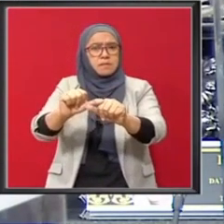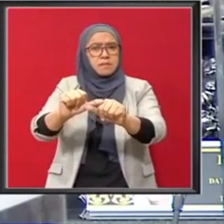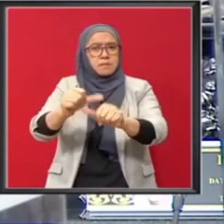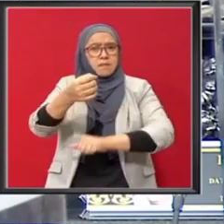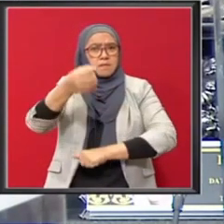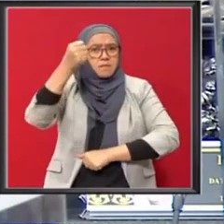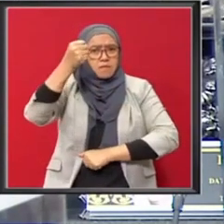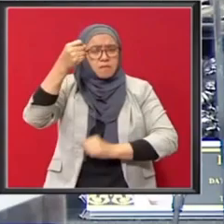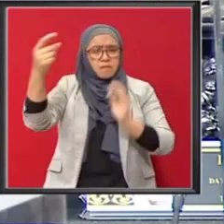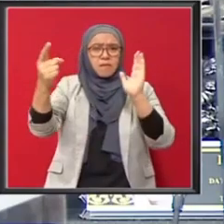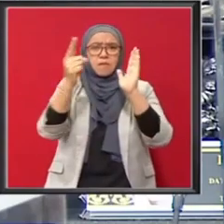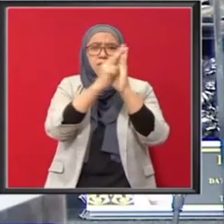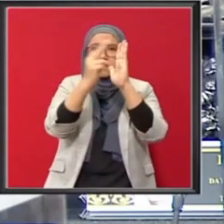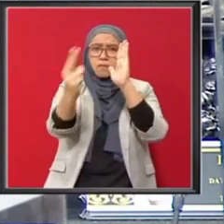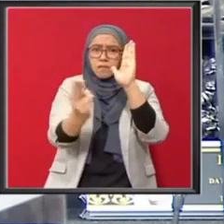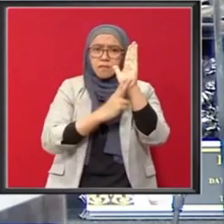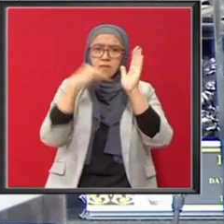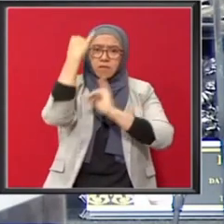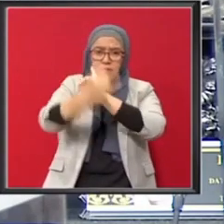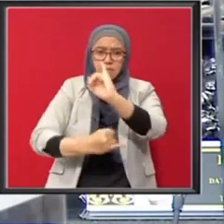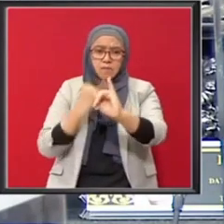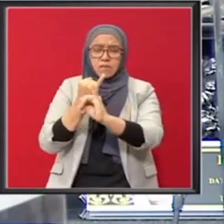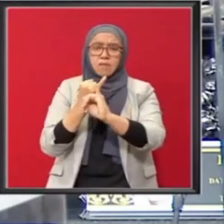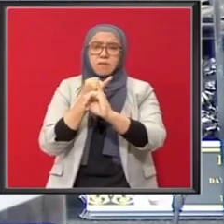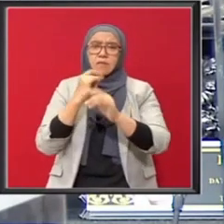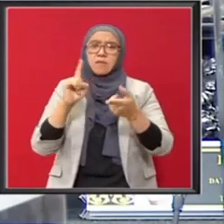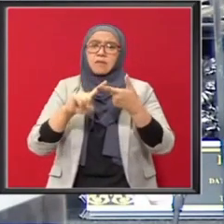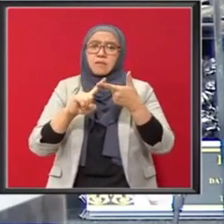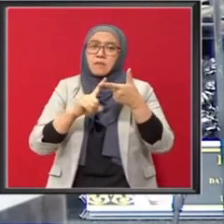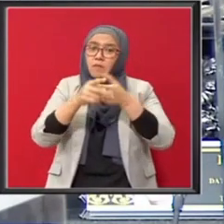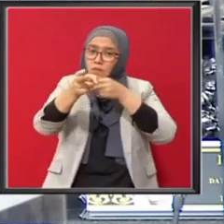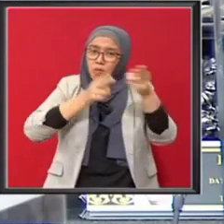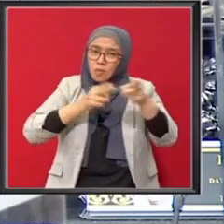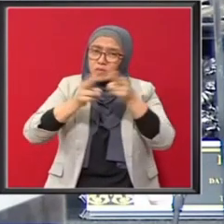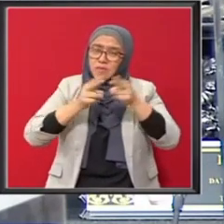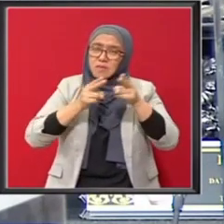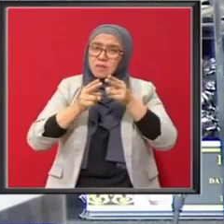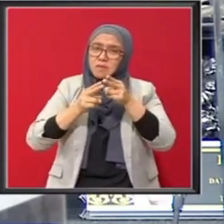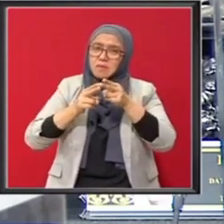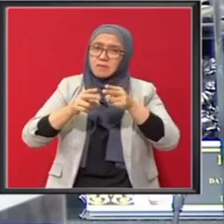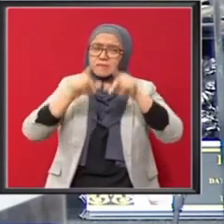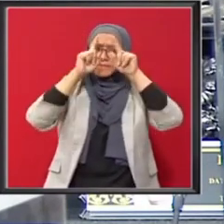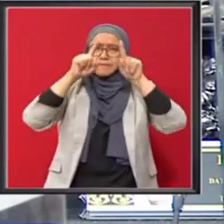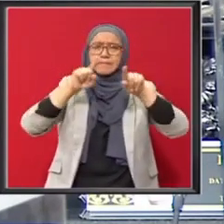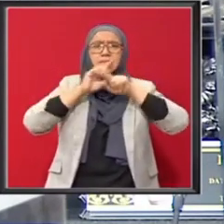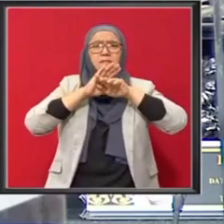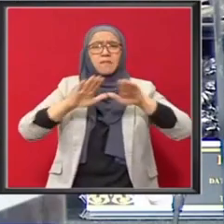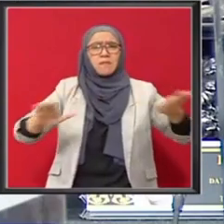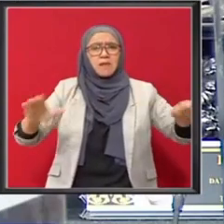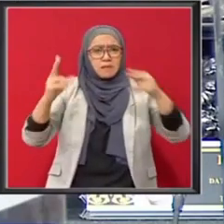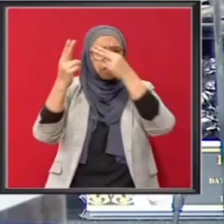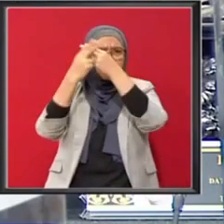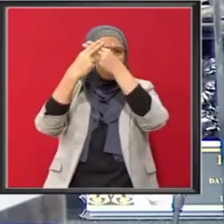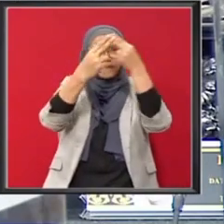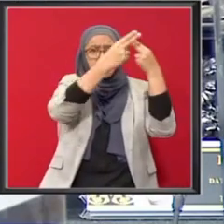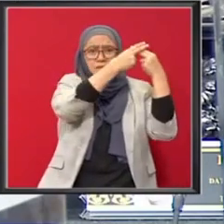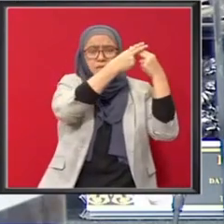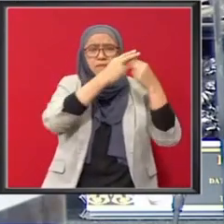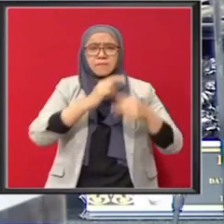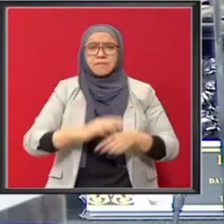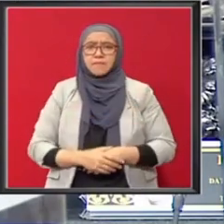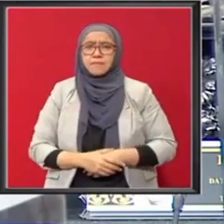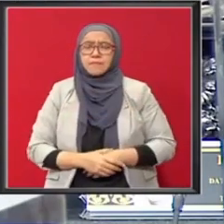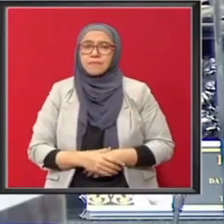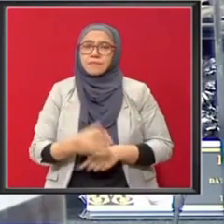pertama undang-undang antarbangsa kedua inisiatif damai Arab atau dengan izin Rp